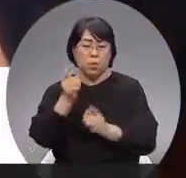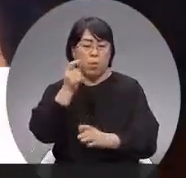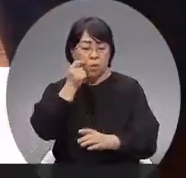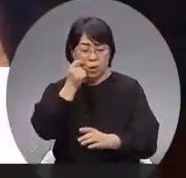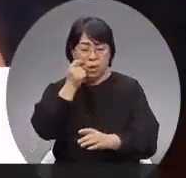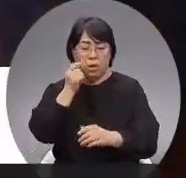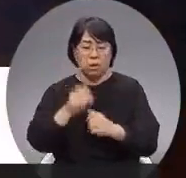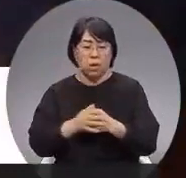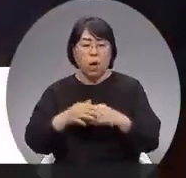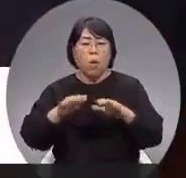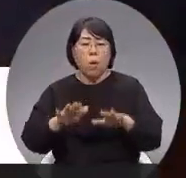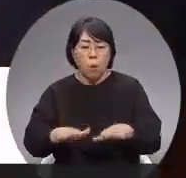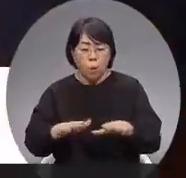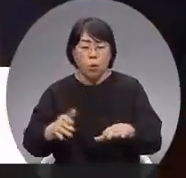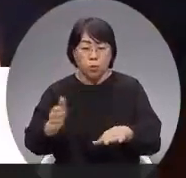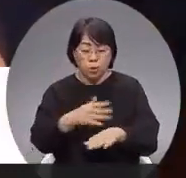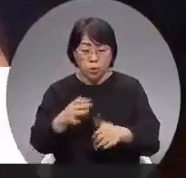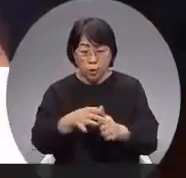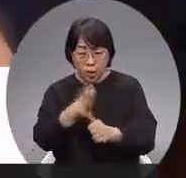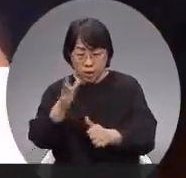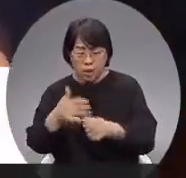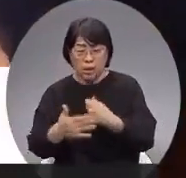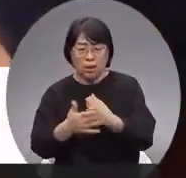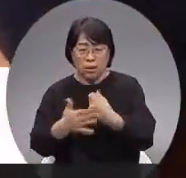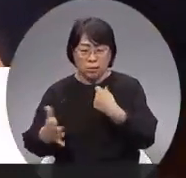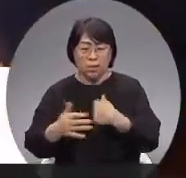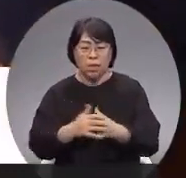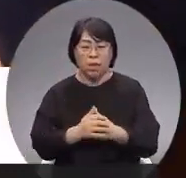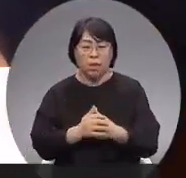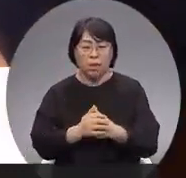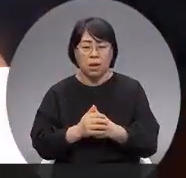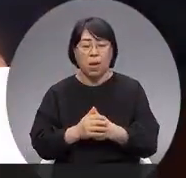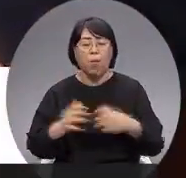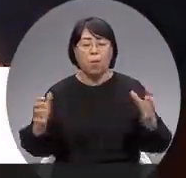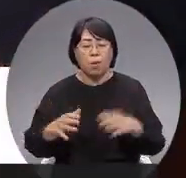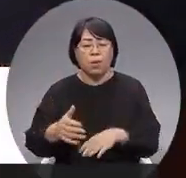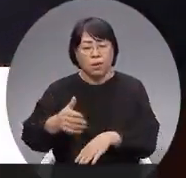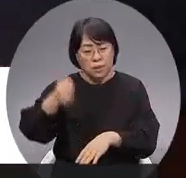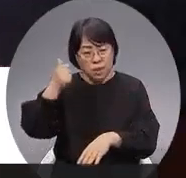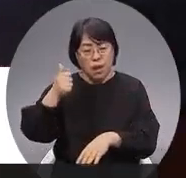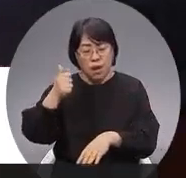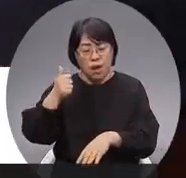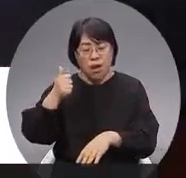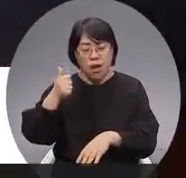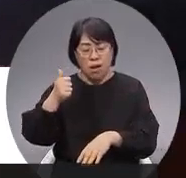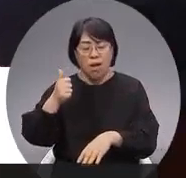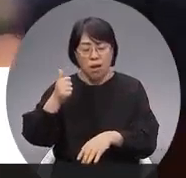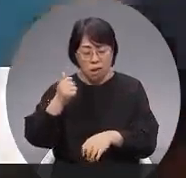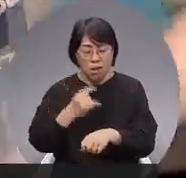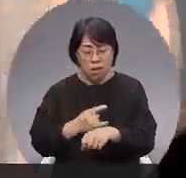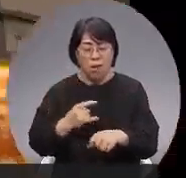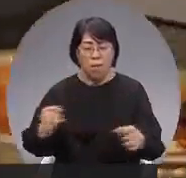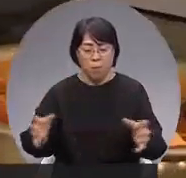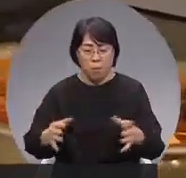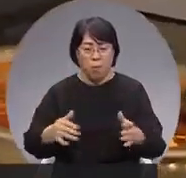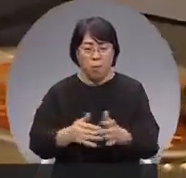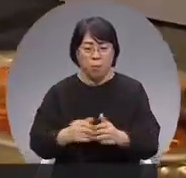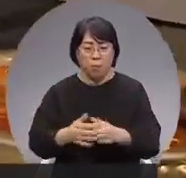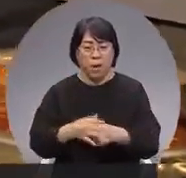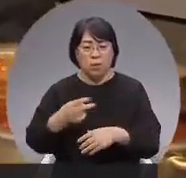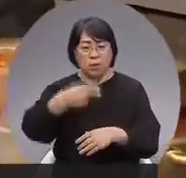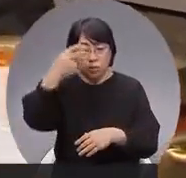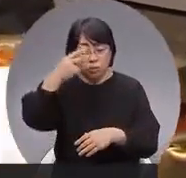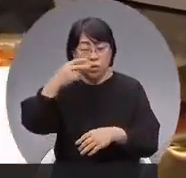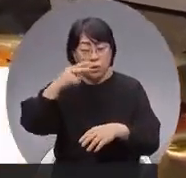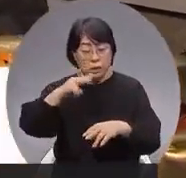근데 딱 오늘부터 풀리는 날이라고 해가지고 모이자 해서 모인 거예요. 술자리 할 때